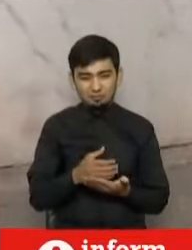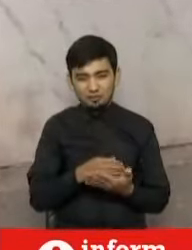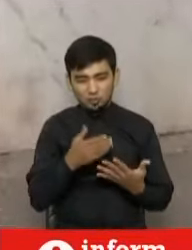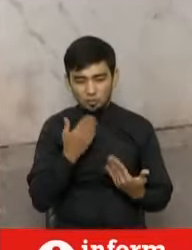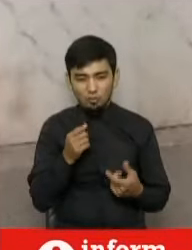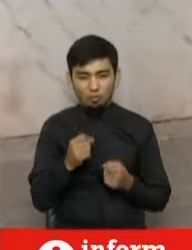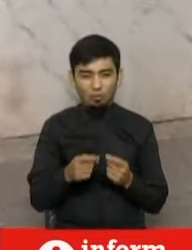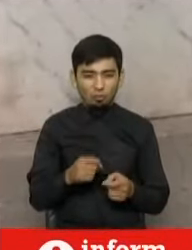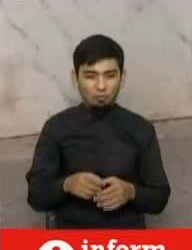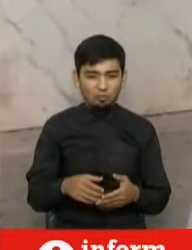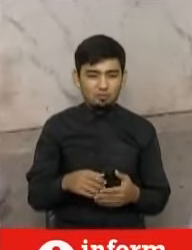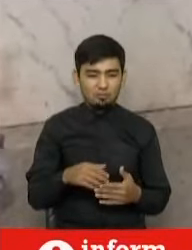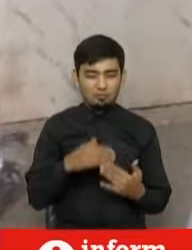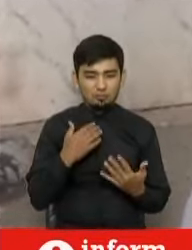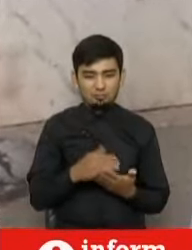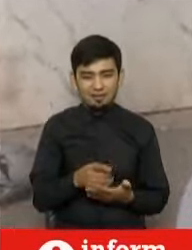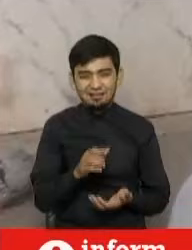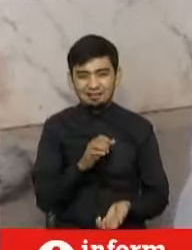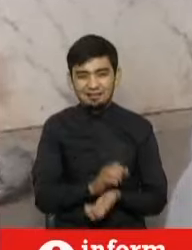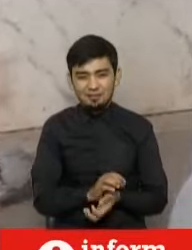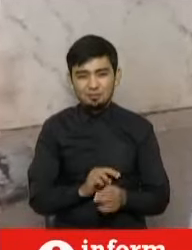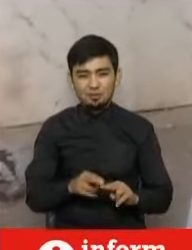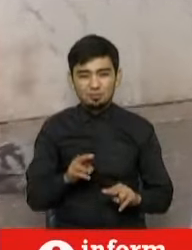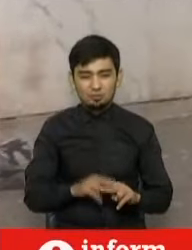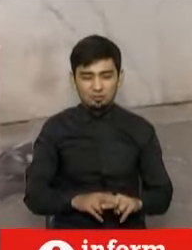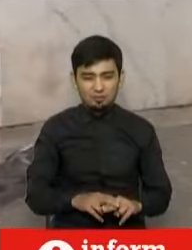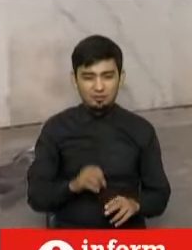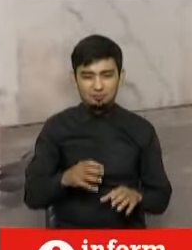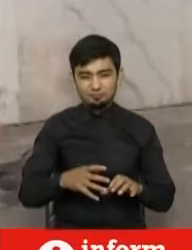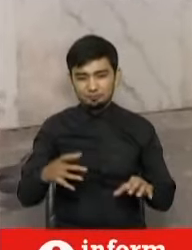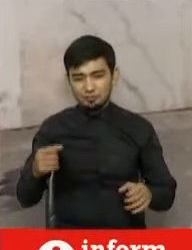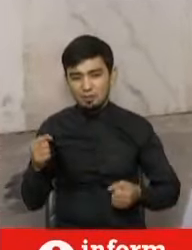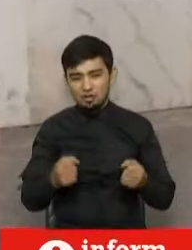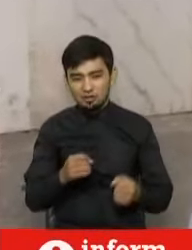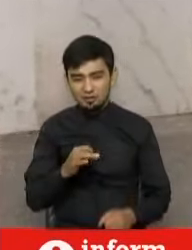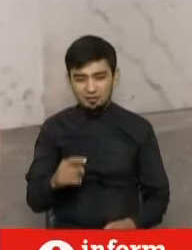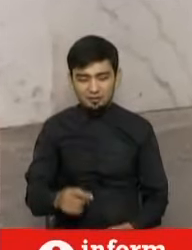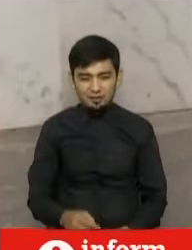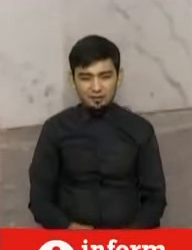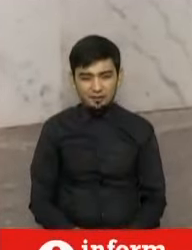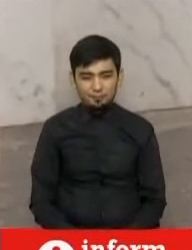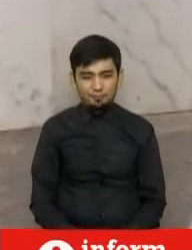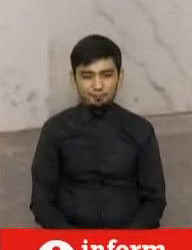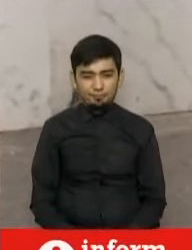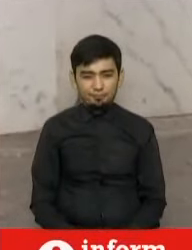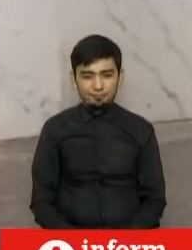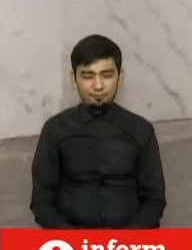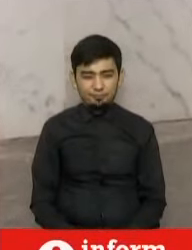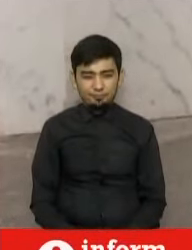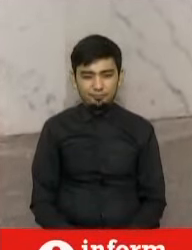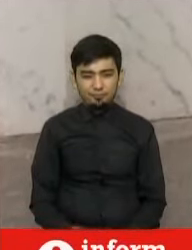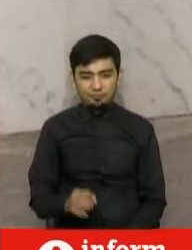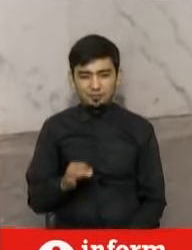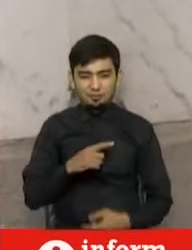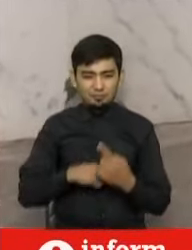Ну он грязный из-за того что выхлопы из машин Ну вот этим мы